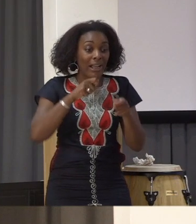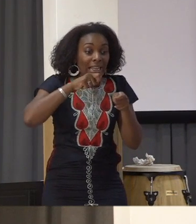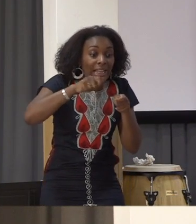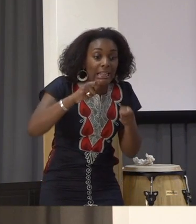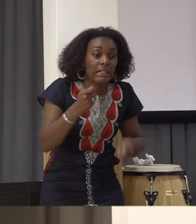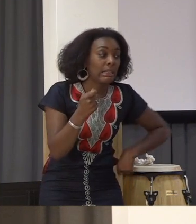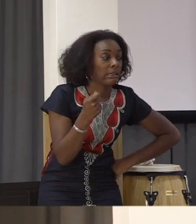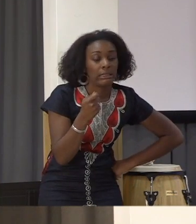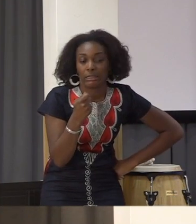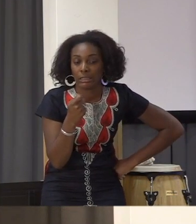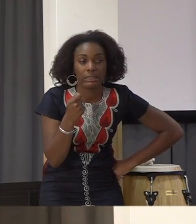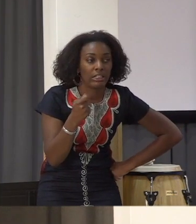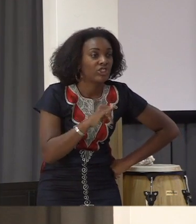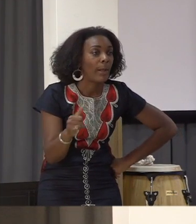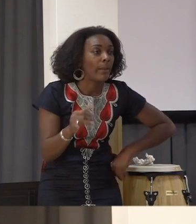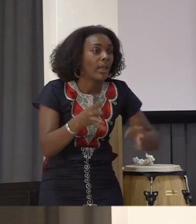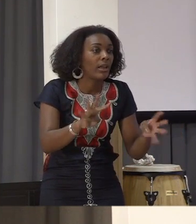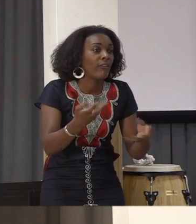on n'aurait pas mangé.